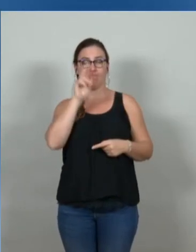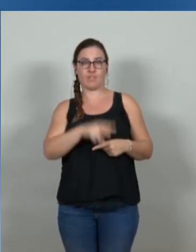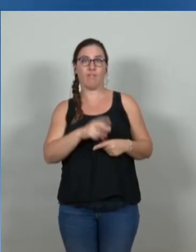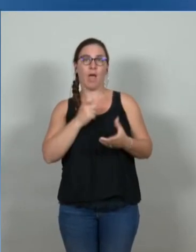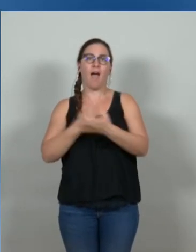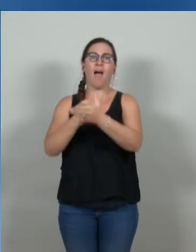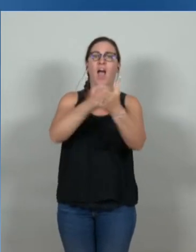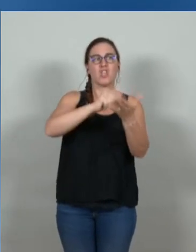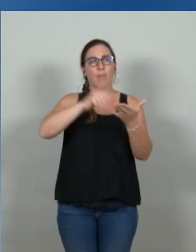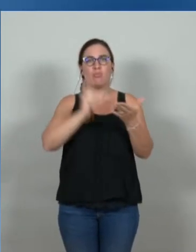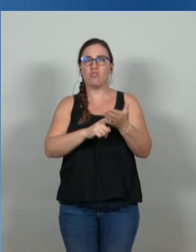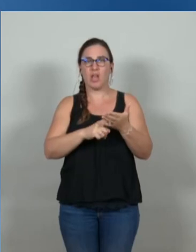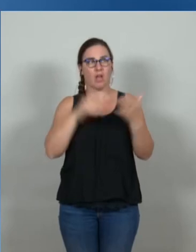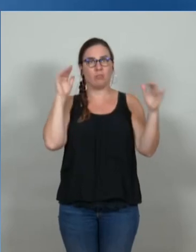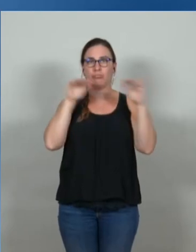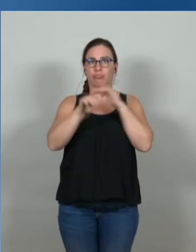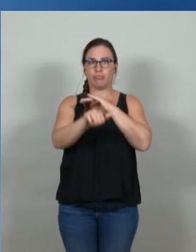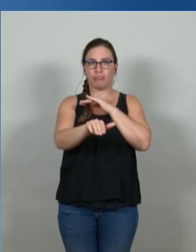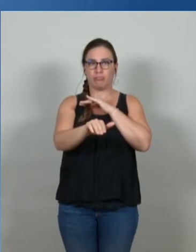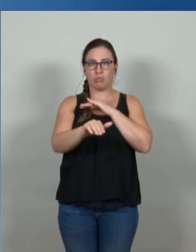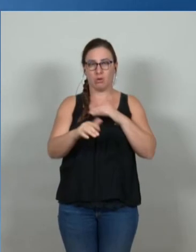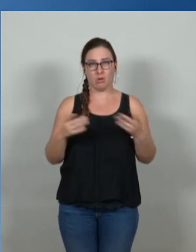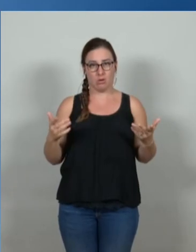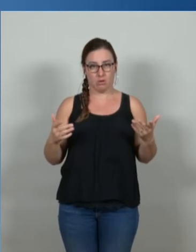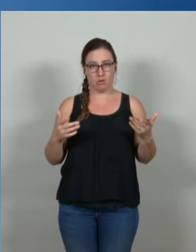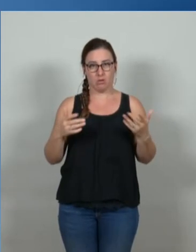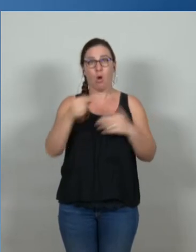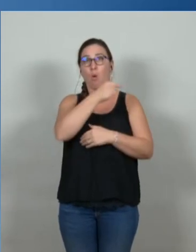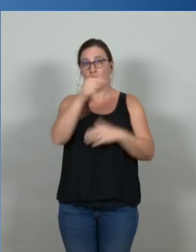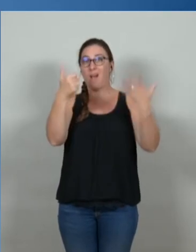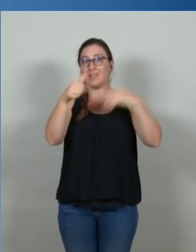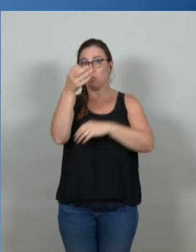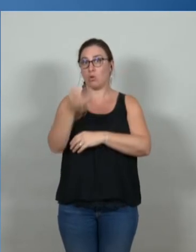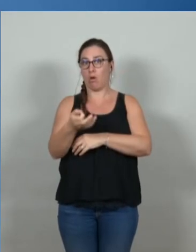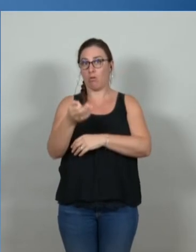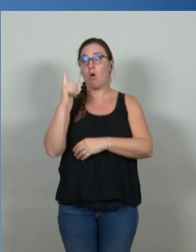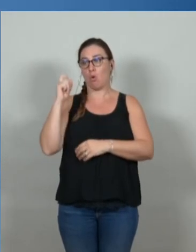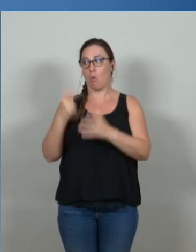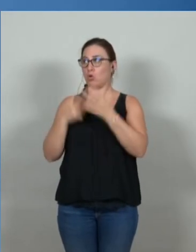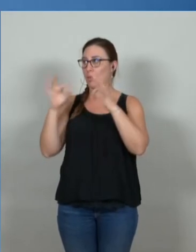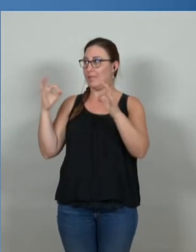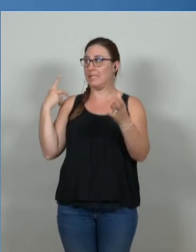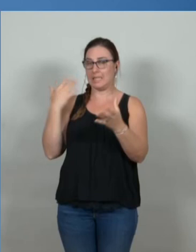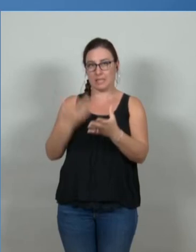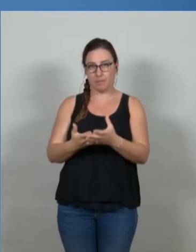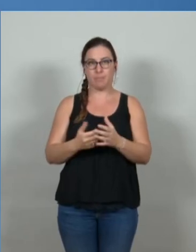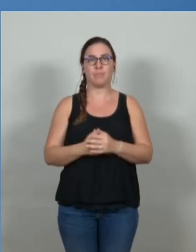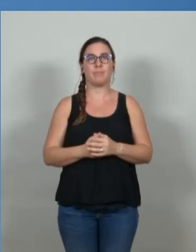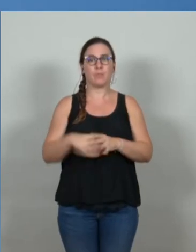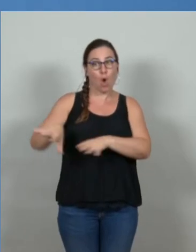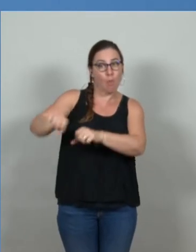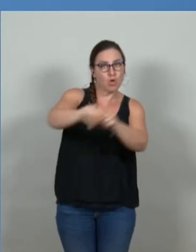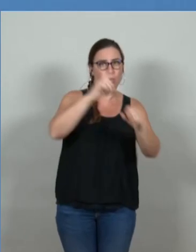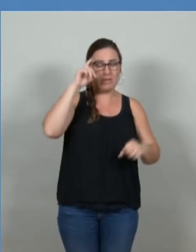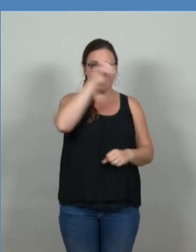d'achat qui pour mémoire est moins 16% depuis 2010 les difficultés de recrutement